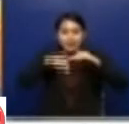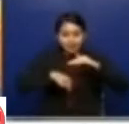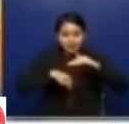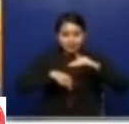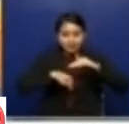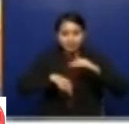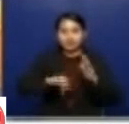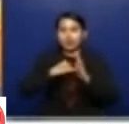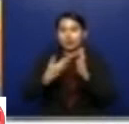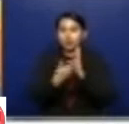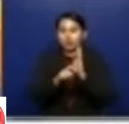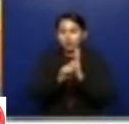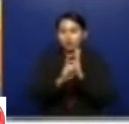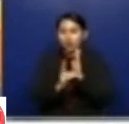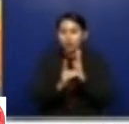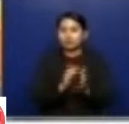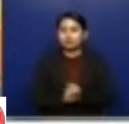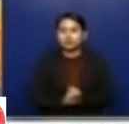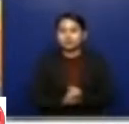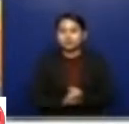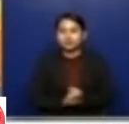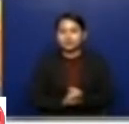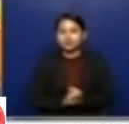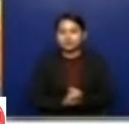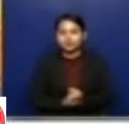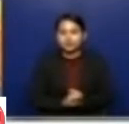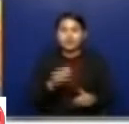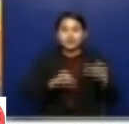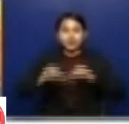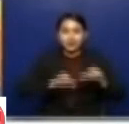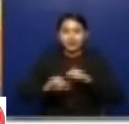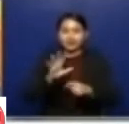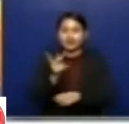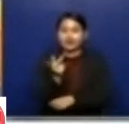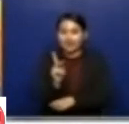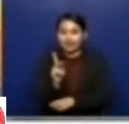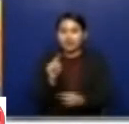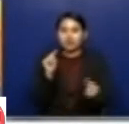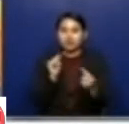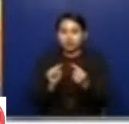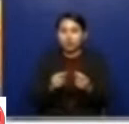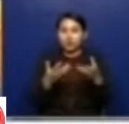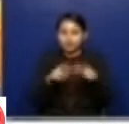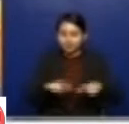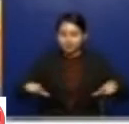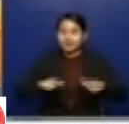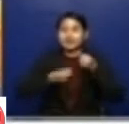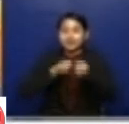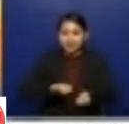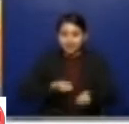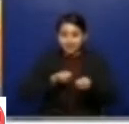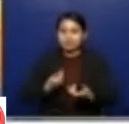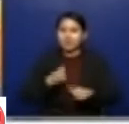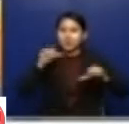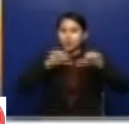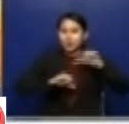จังหวัดอุดรธานีและการปนเปื้อนแคดเมียมจากการทำเหมืองสังกะสีในพื้นที่เกษตรรวมถึงกรณีสารพิษ